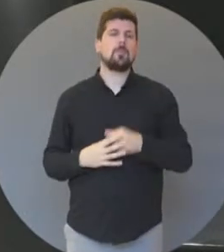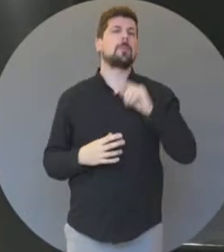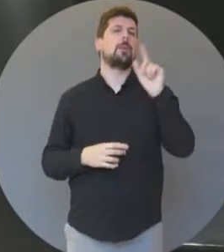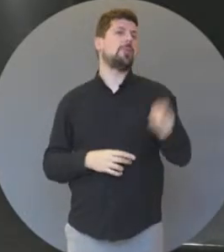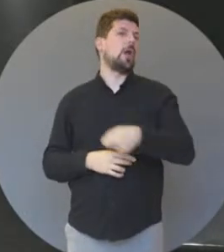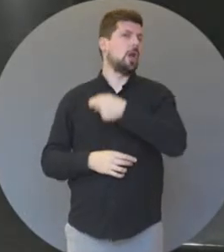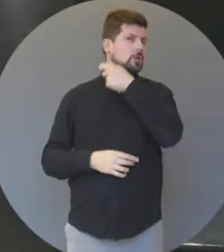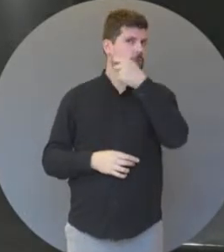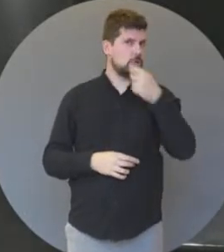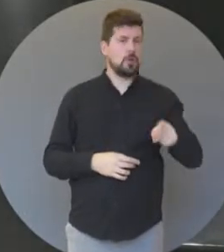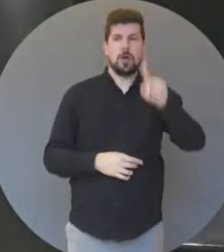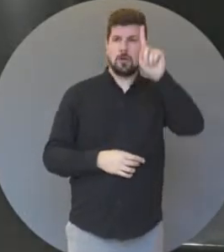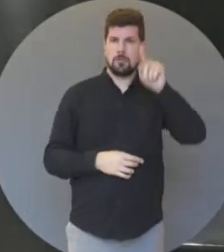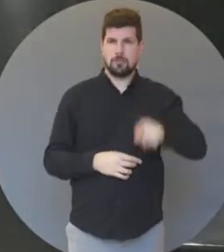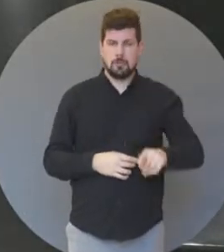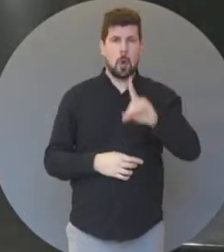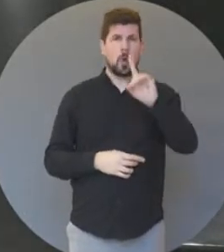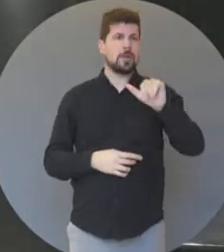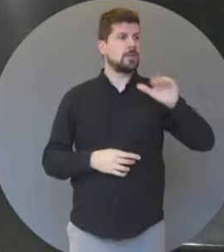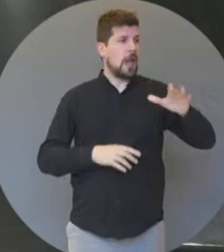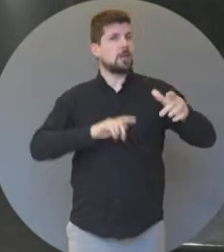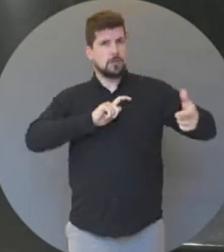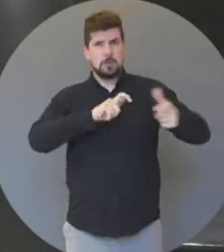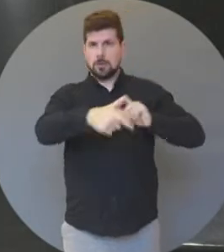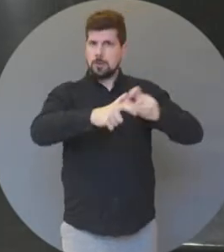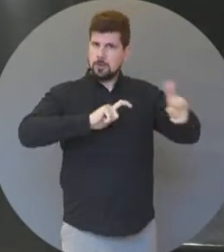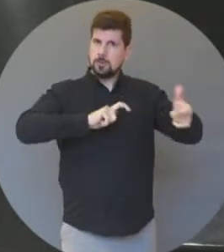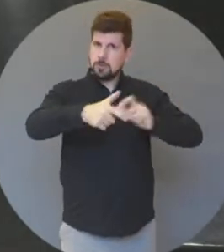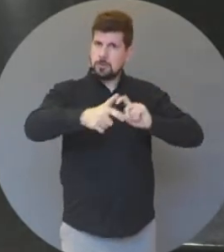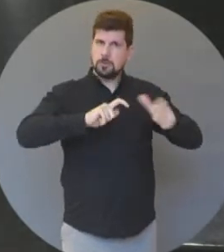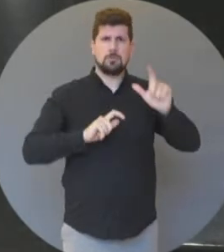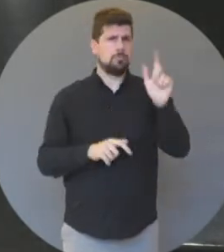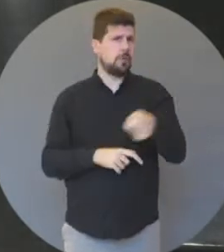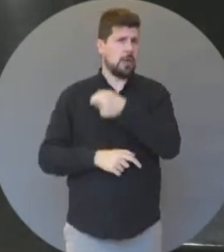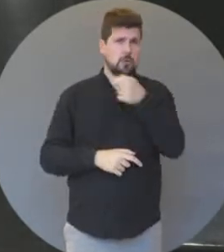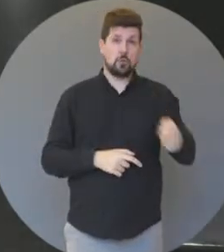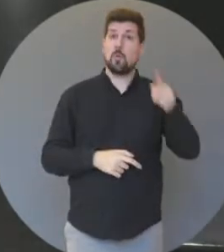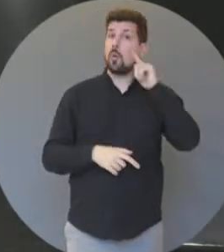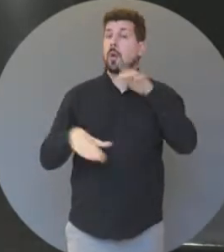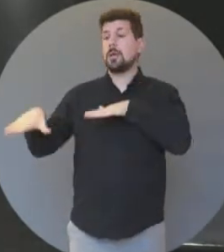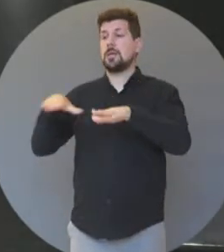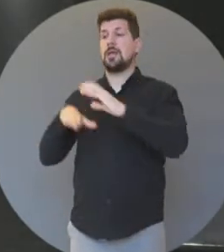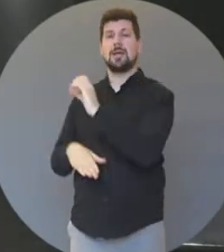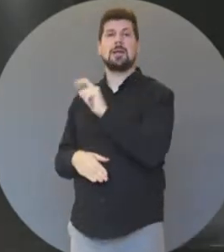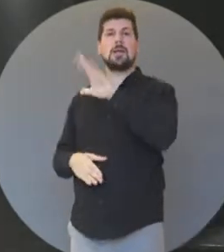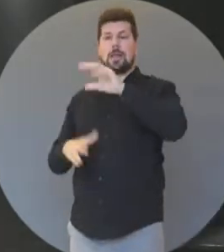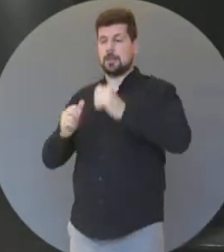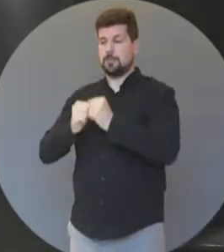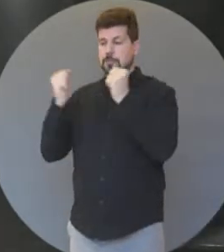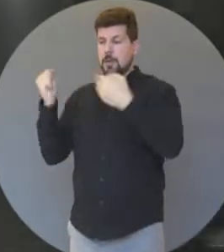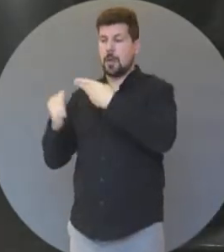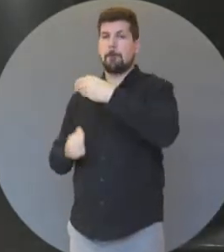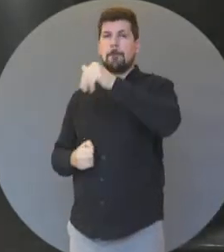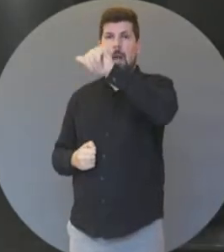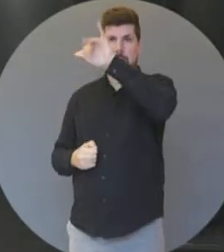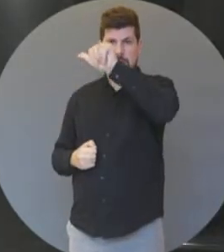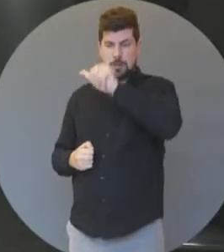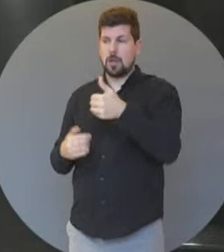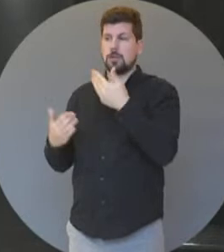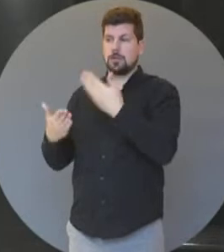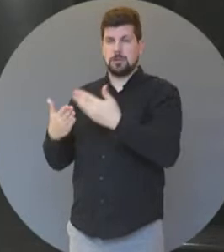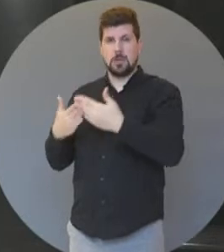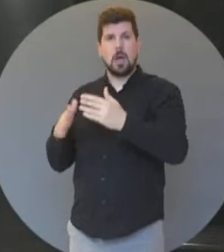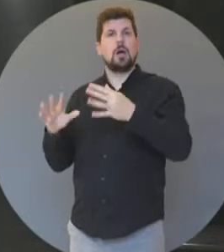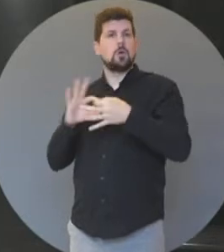une articulation avec les dates évidemment puisque dans les clics on avait les Mayas que les Mayas étaient la coordination avec le guichet